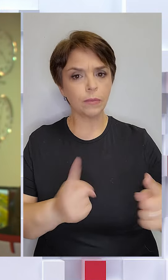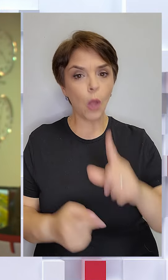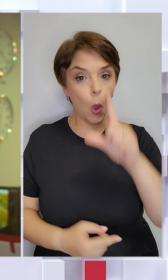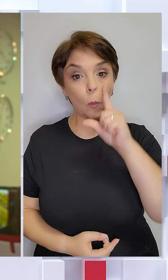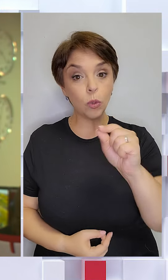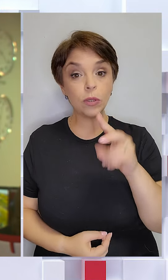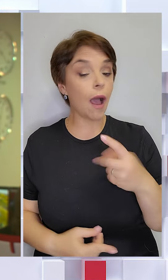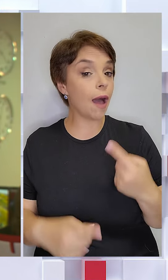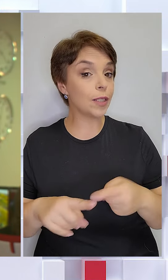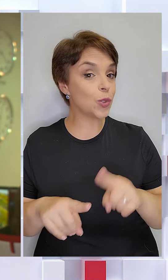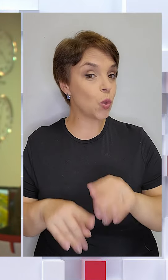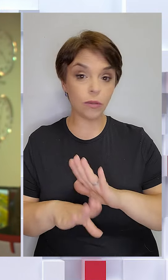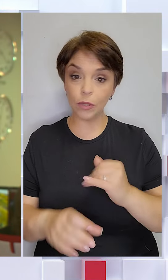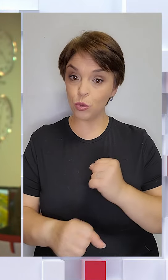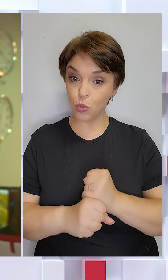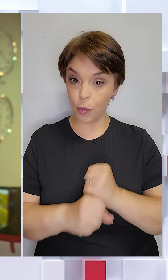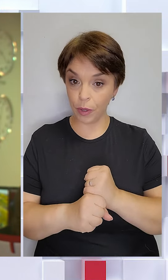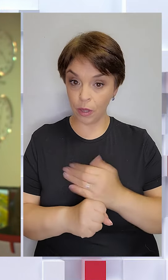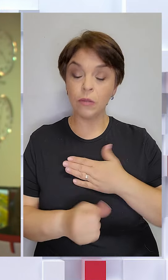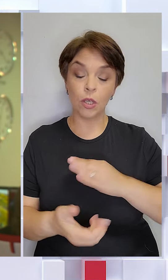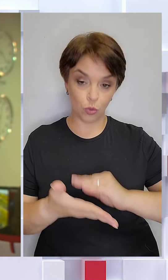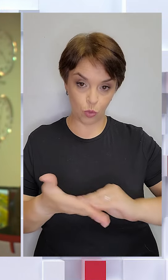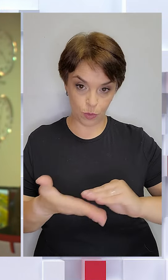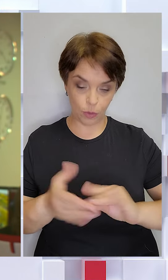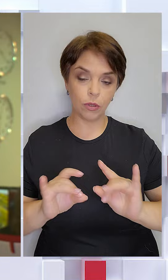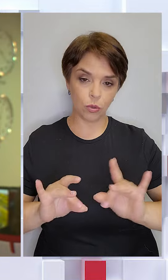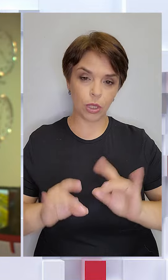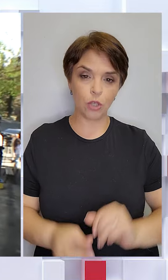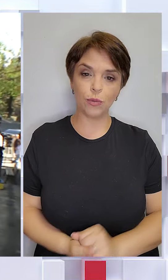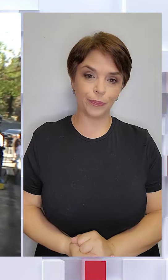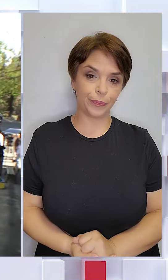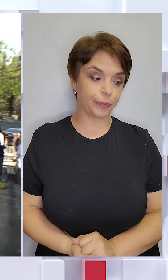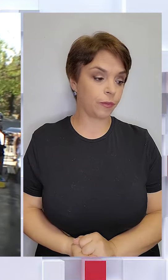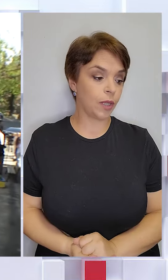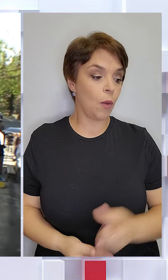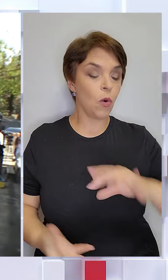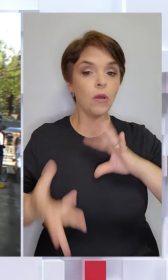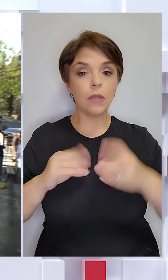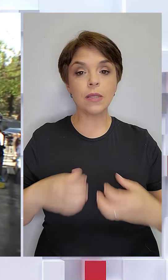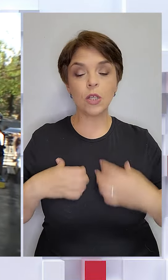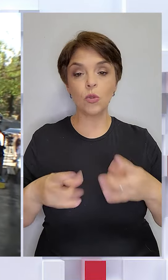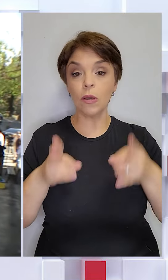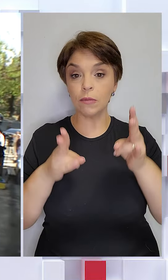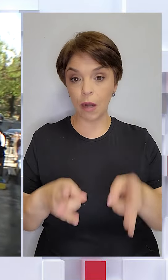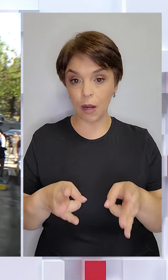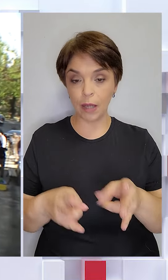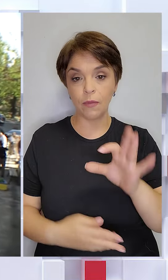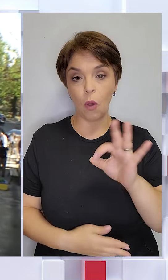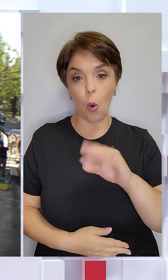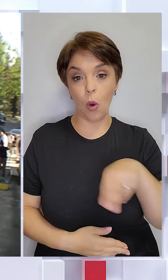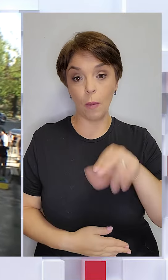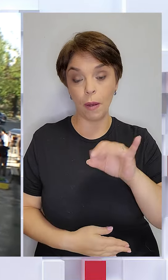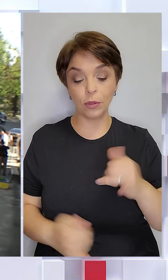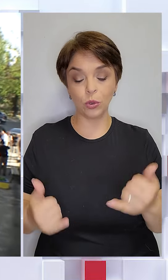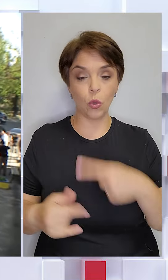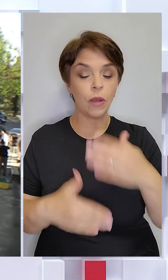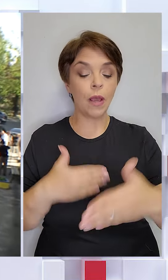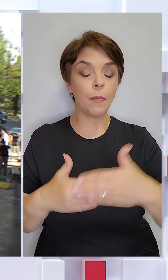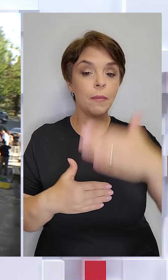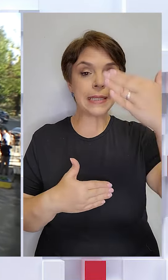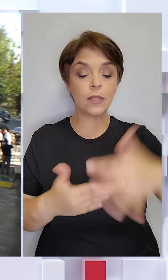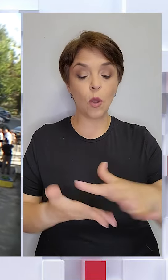Путіна, але цього не зробила, Ірина Кондрачук розкаже. Про наслідки страшної трагедії в Охматдиті сьогодні говорять під